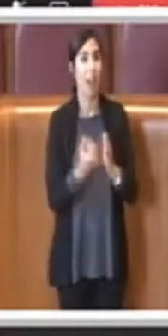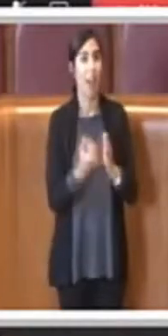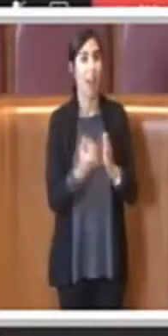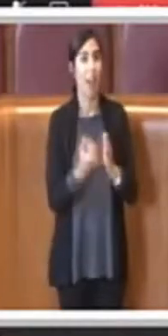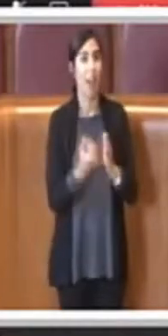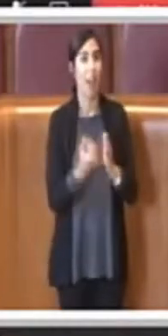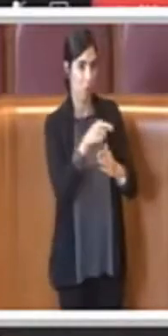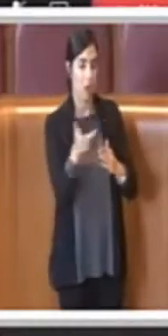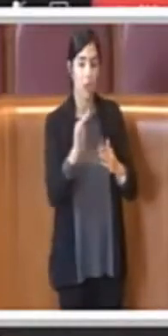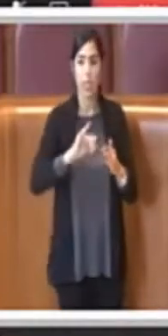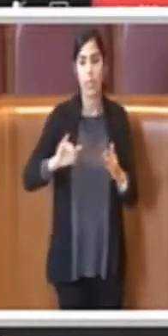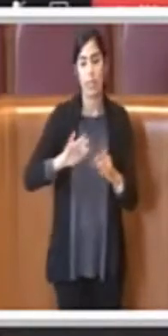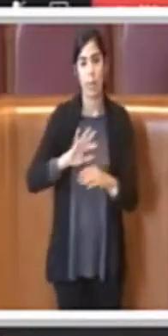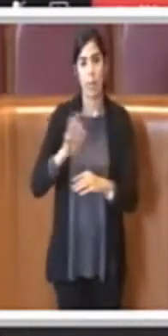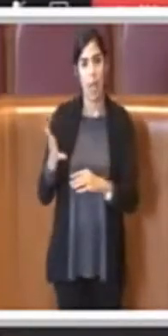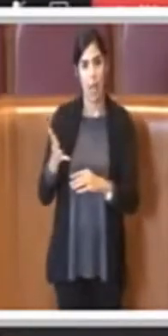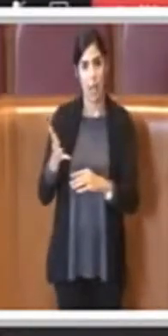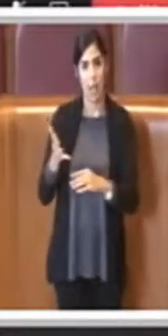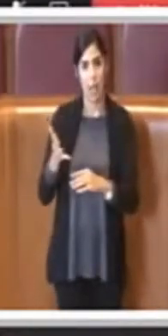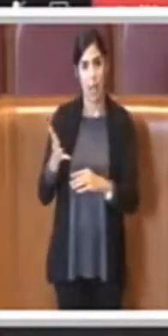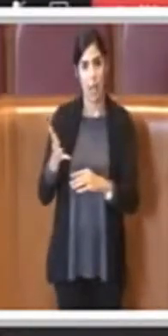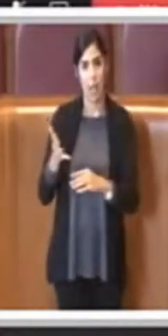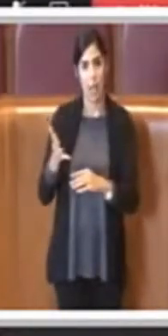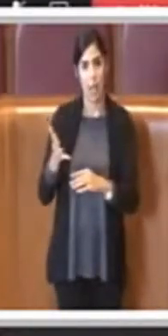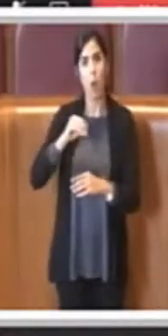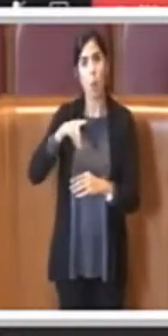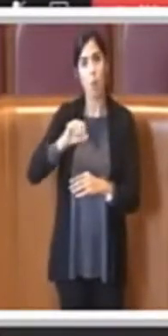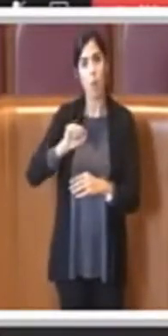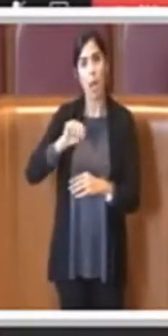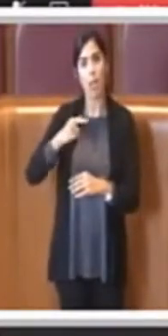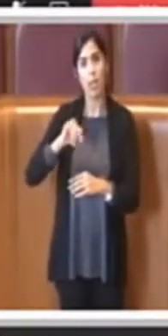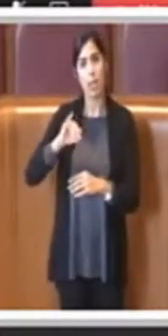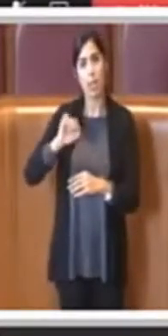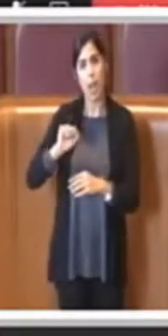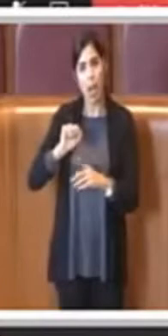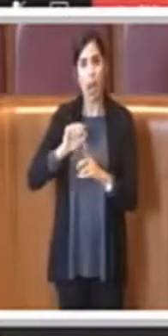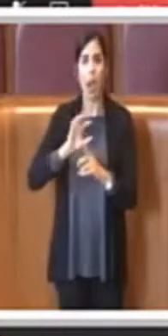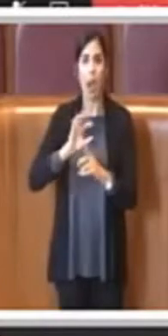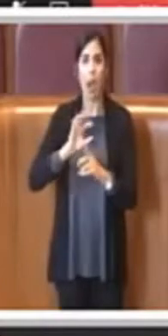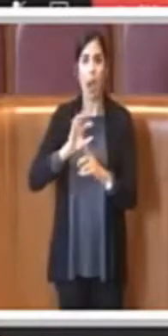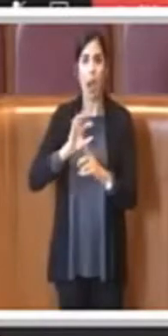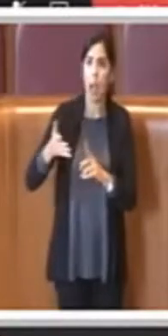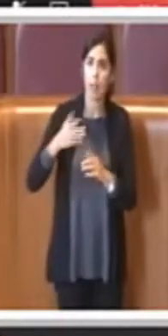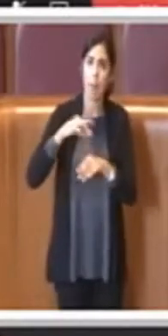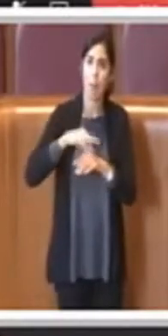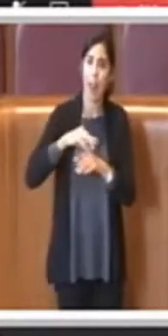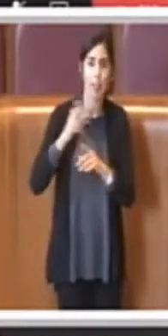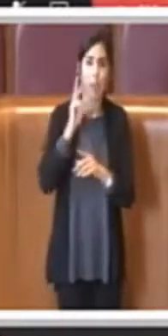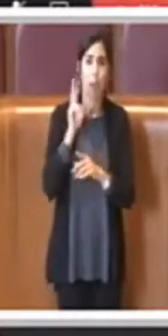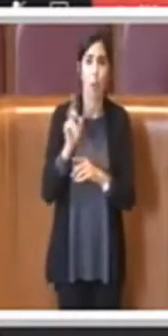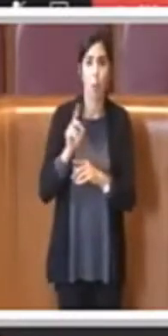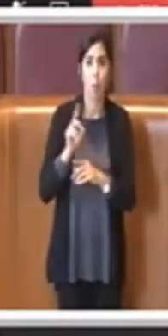discriminazione rispetto ad una miopatia rispetto a tutte le altre. E quindi mi dispiace, ma il